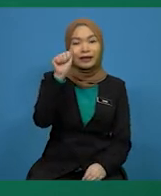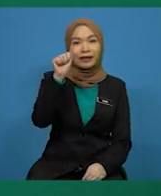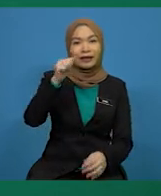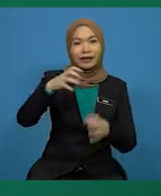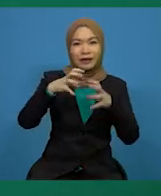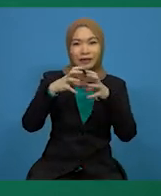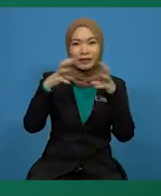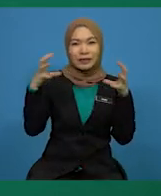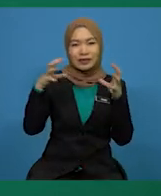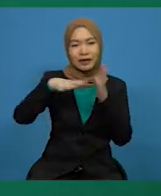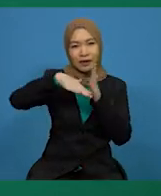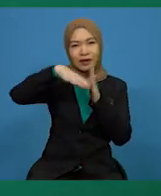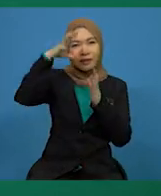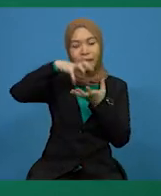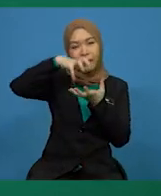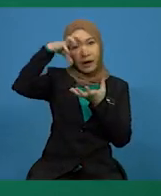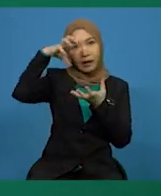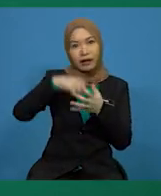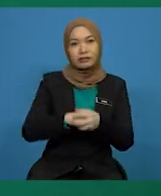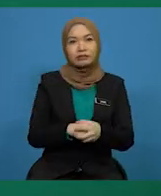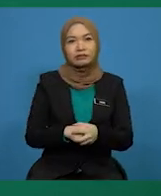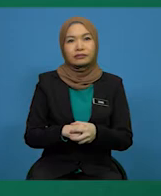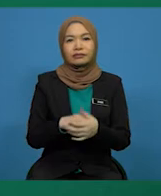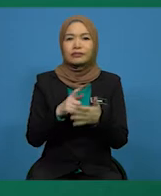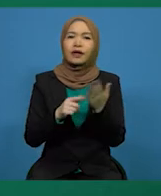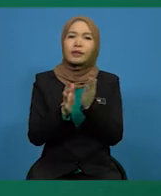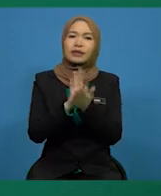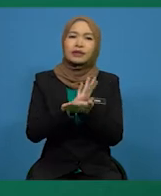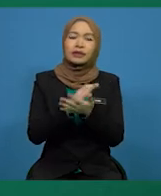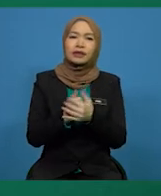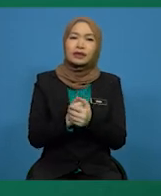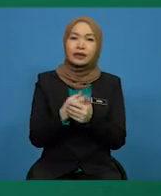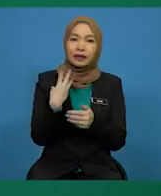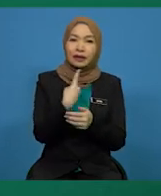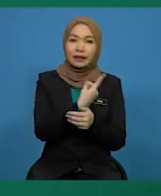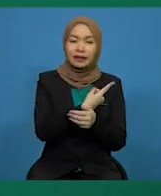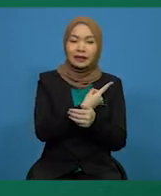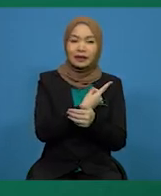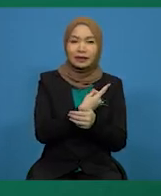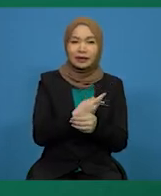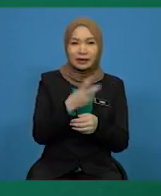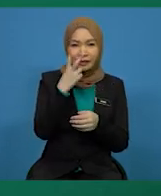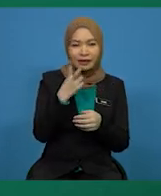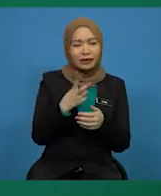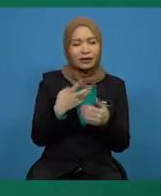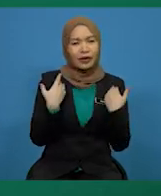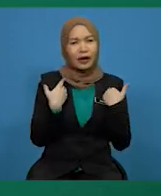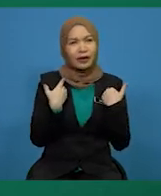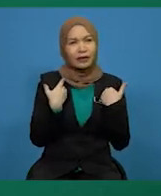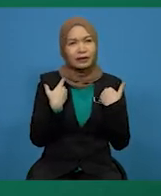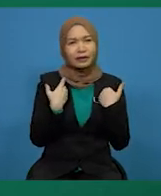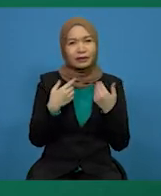di titik E0. Jadi, apa yang berlaku? Kita dapati bahawa berlakulah lebihan